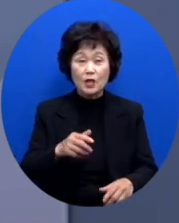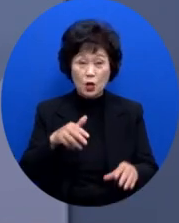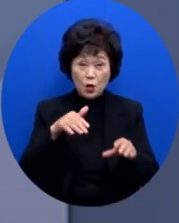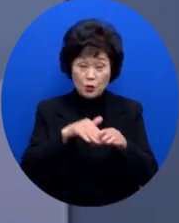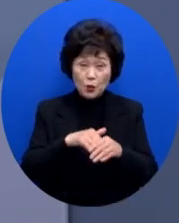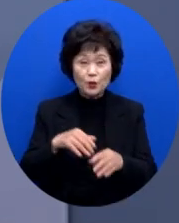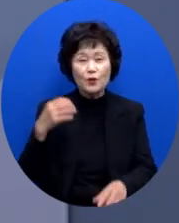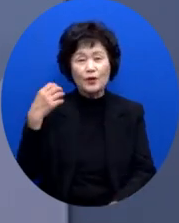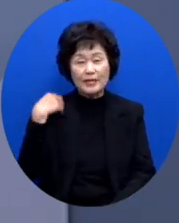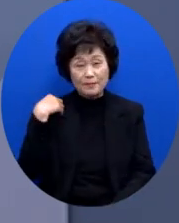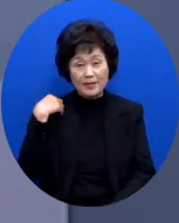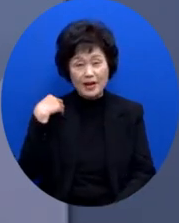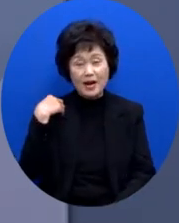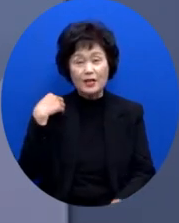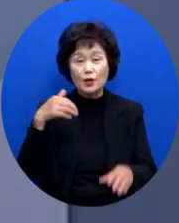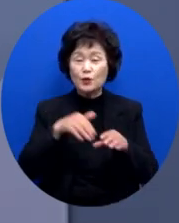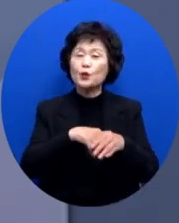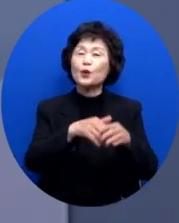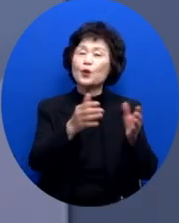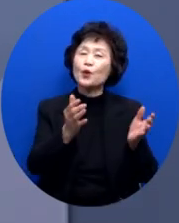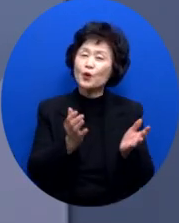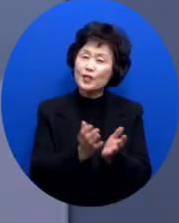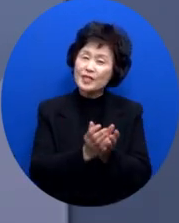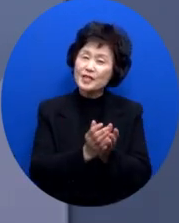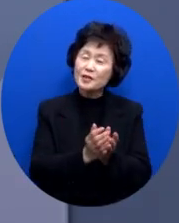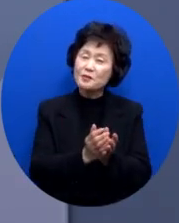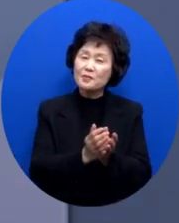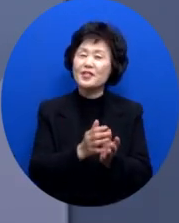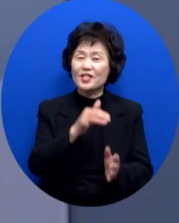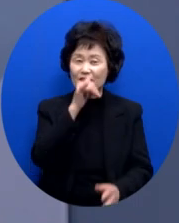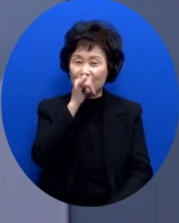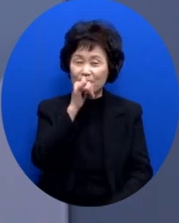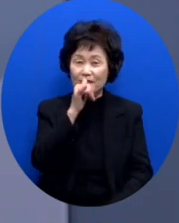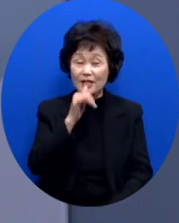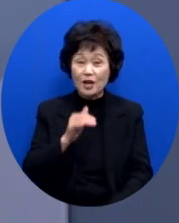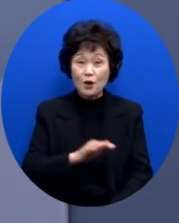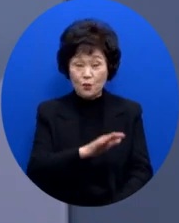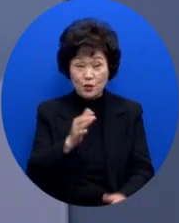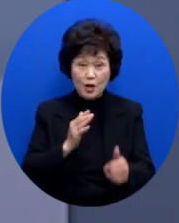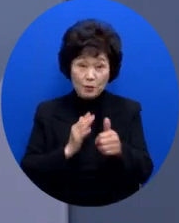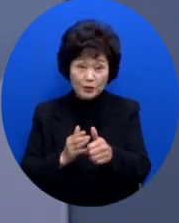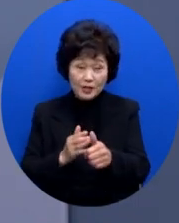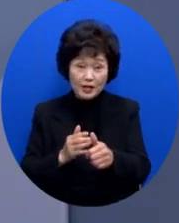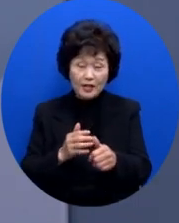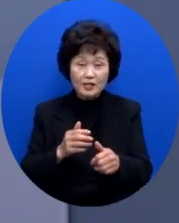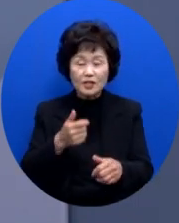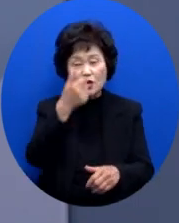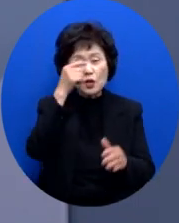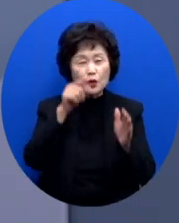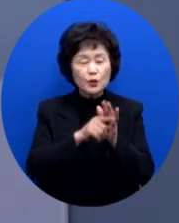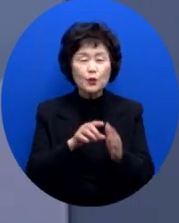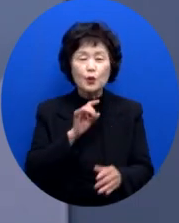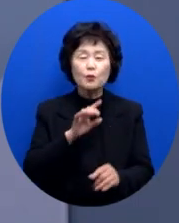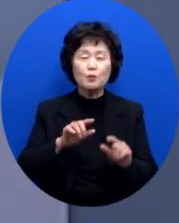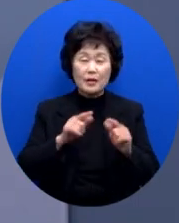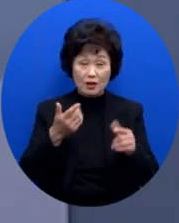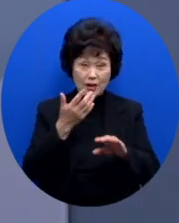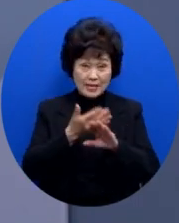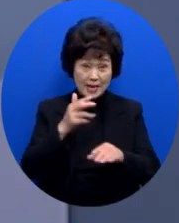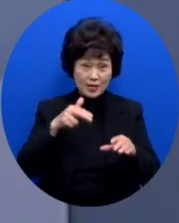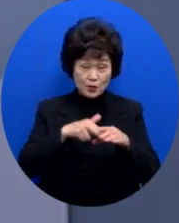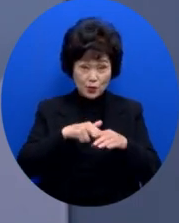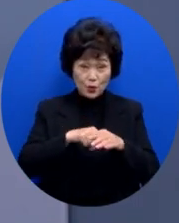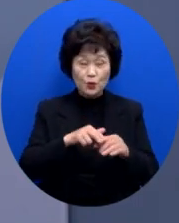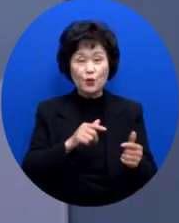종교를 담당하는 종무팀이 생겼어요. 저희가 요청을 해가지고, 그래서 기독교뿐만 아니라 다른 종교도 관련돼서 많은 도움을